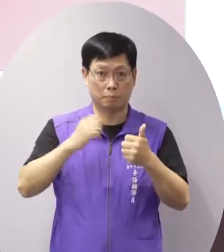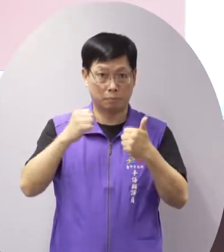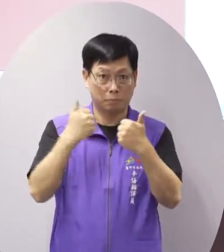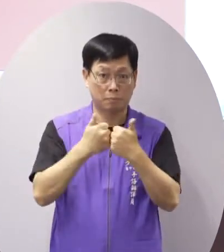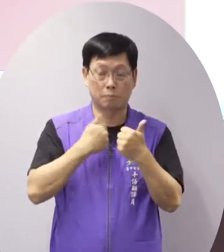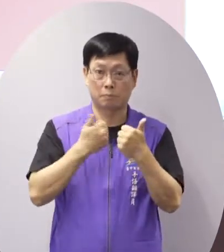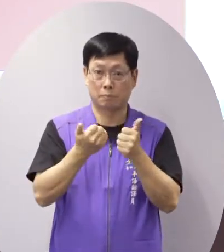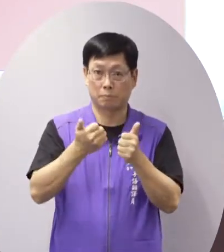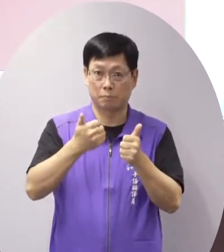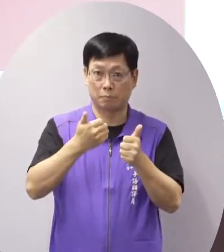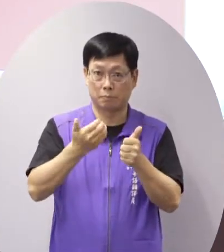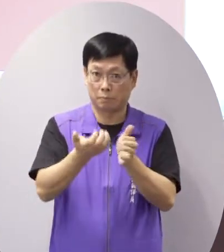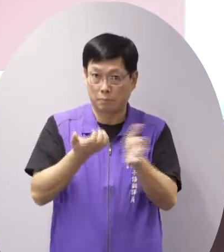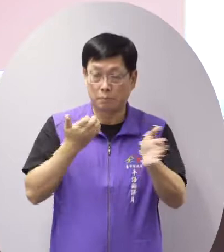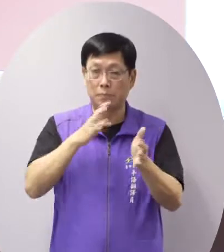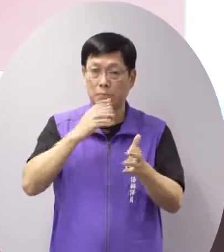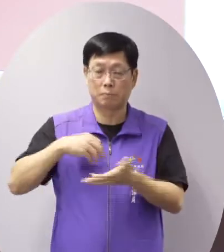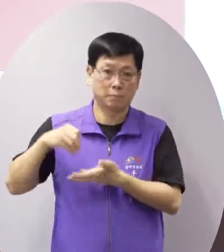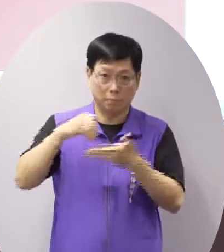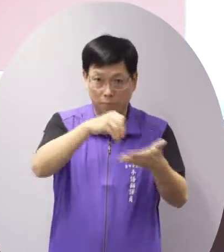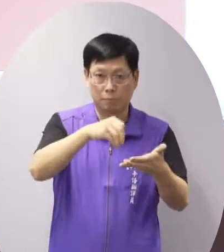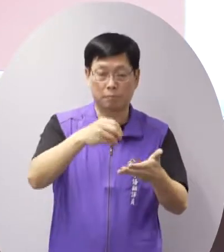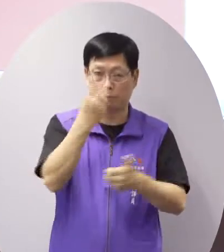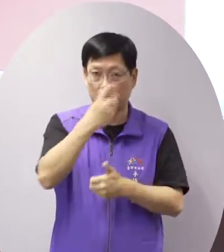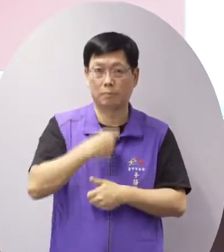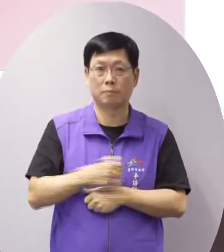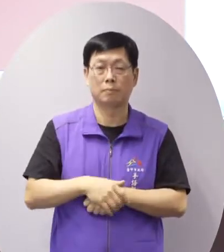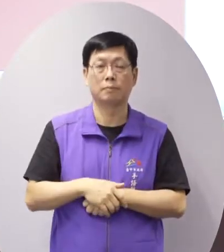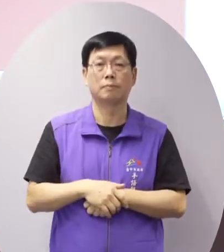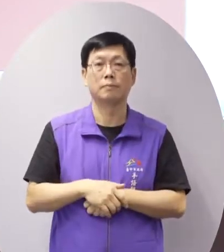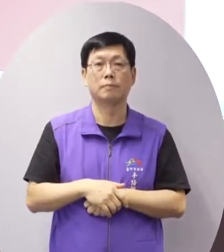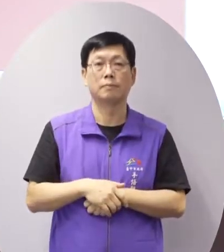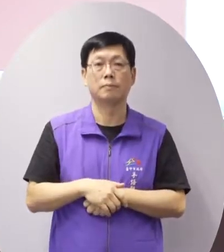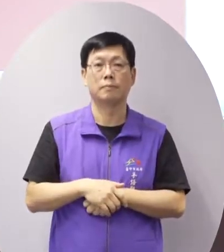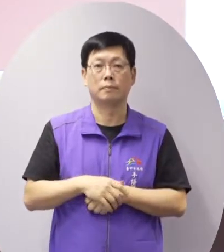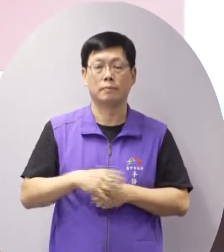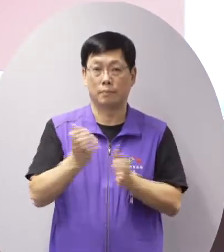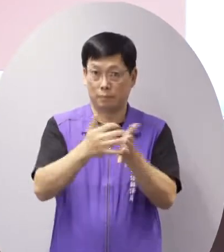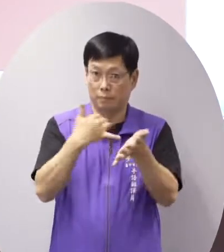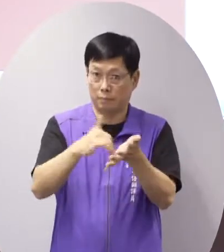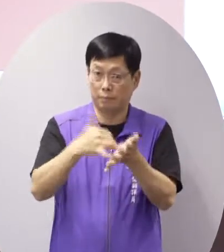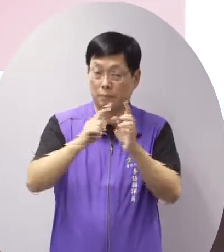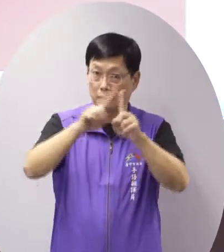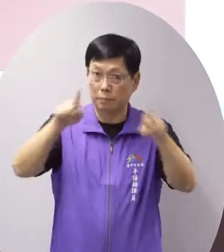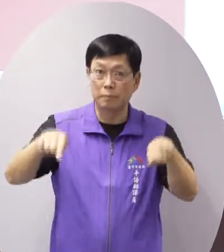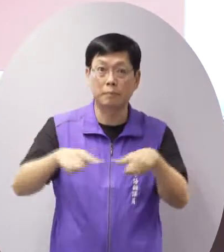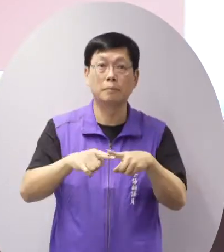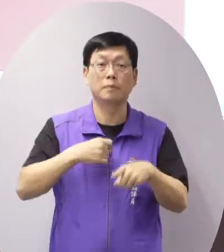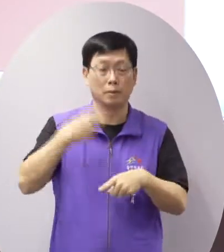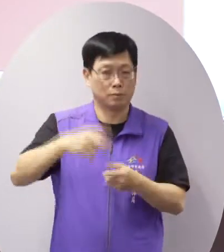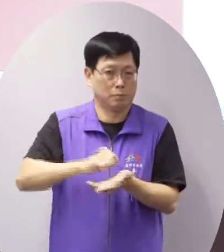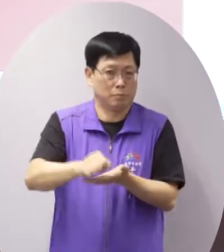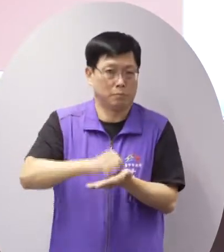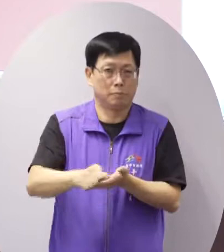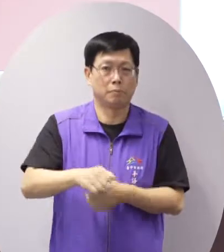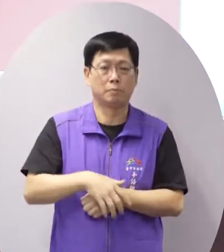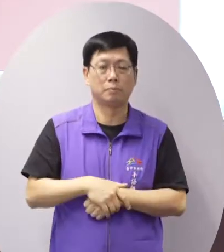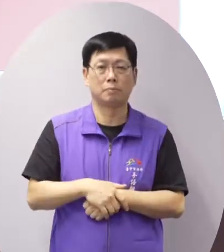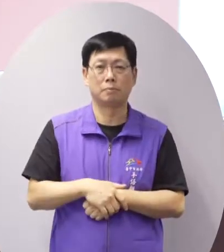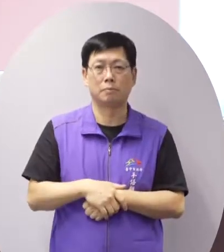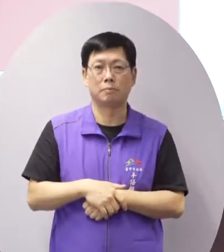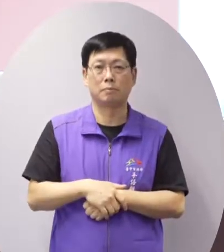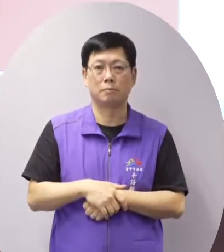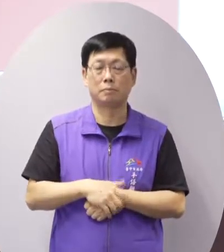员会召开之前5天要送到议会。那因为预算书还要再去印制，那所以